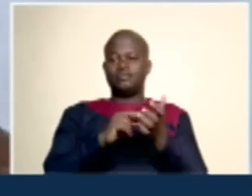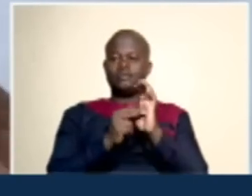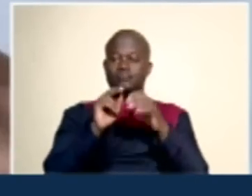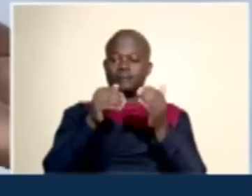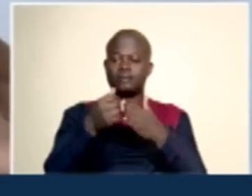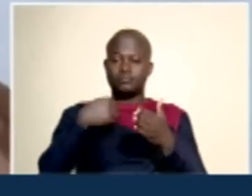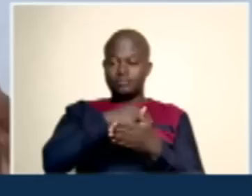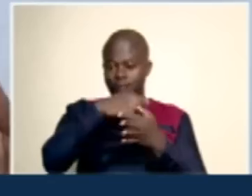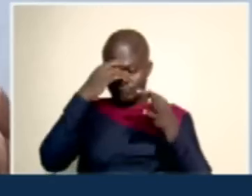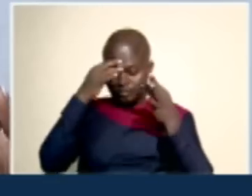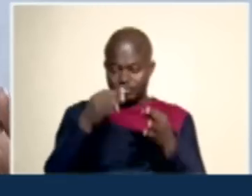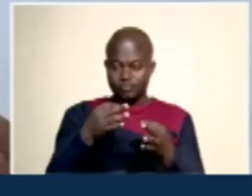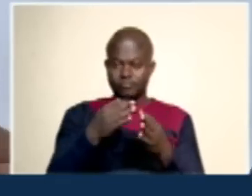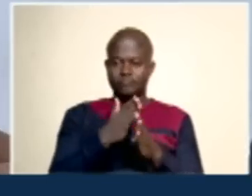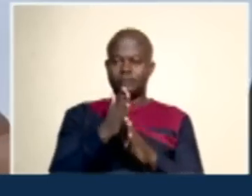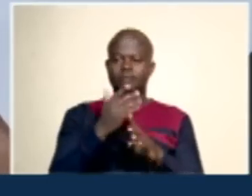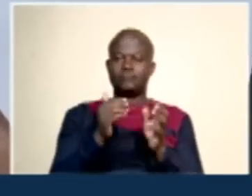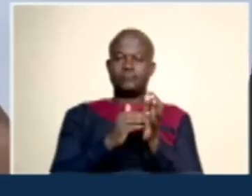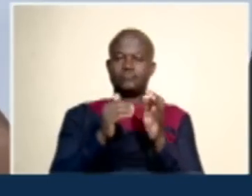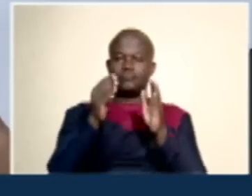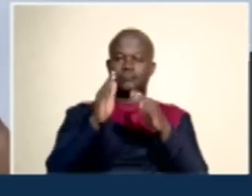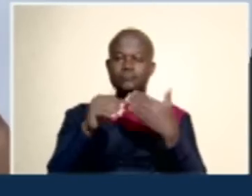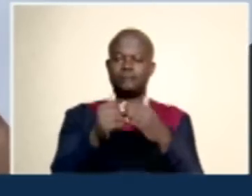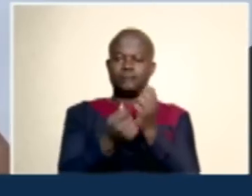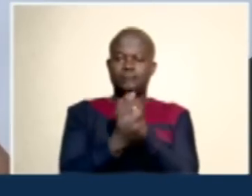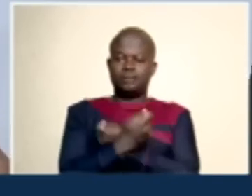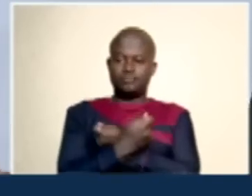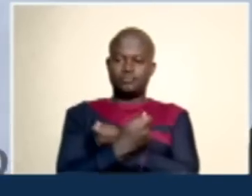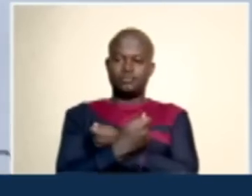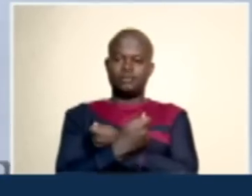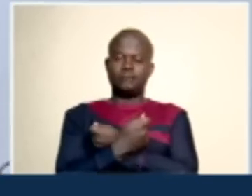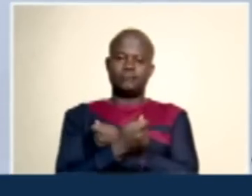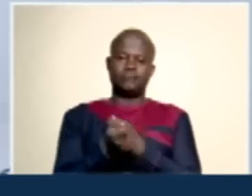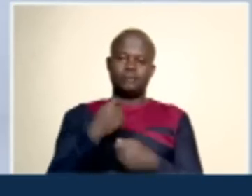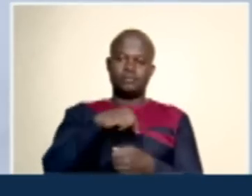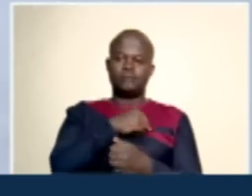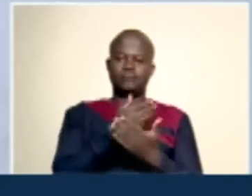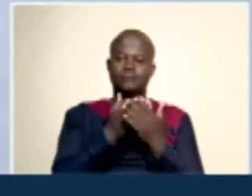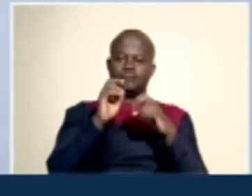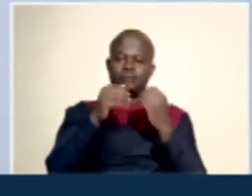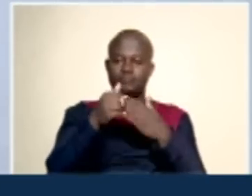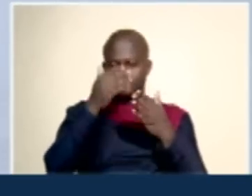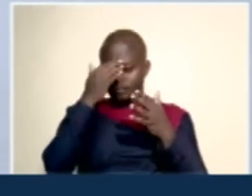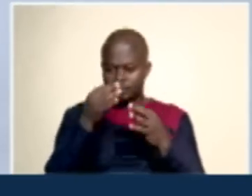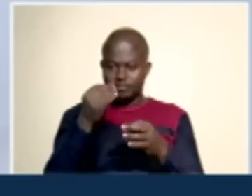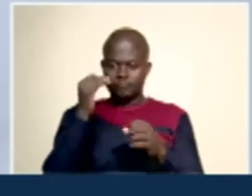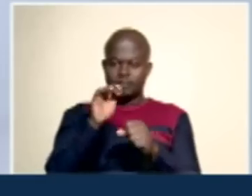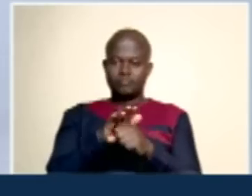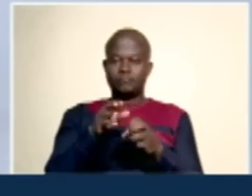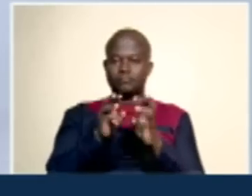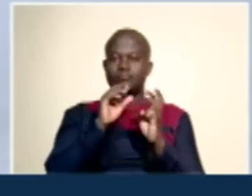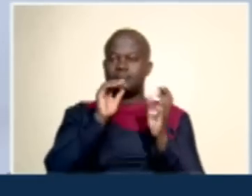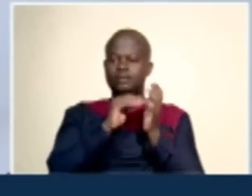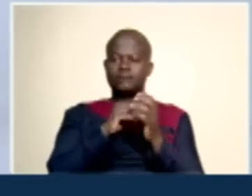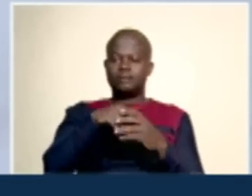ingamba nisubiyeho. Hano umuntu aba yaragororotse, birasaba ko ni ukujyana ingamba nyinshi nyine ku buryo ntakongera